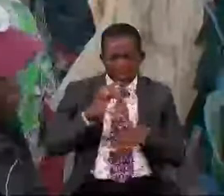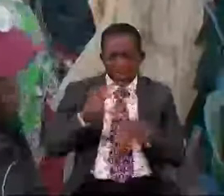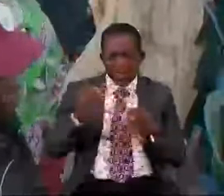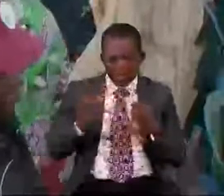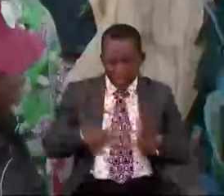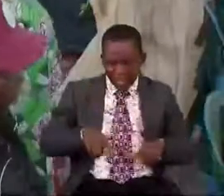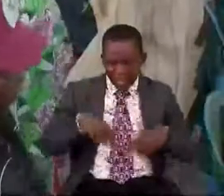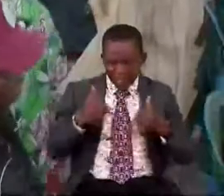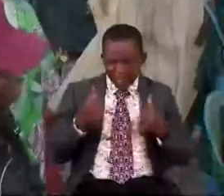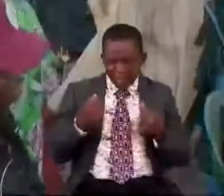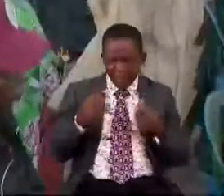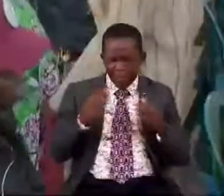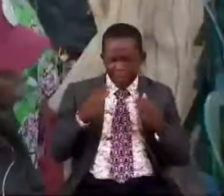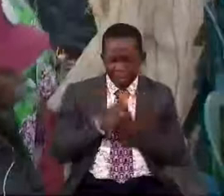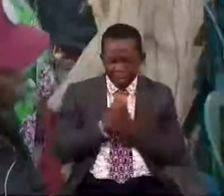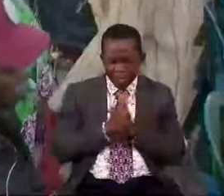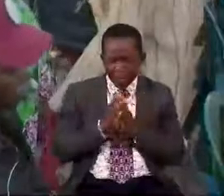au nom de Jésus.